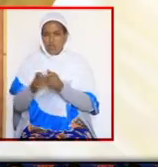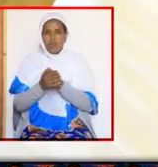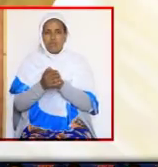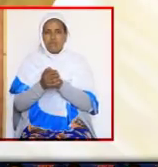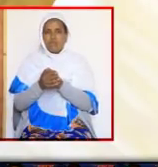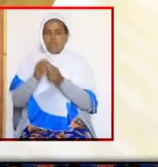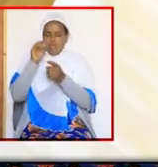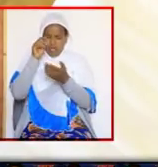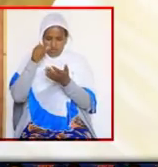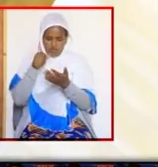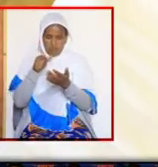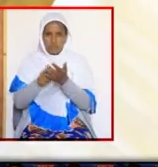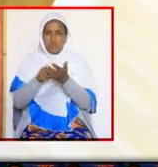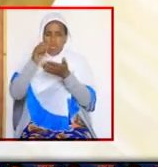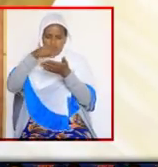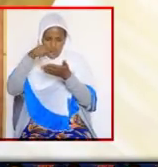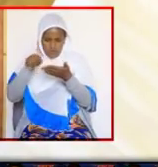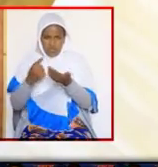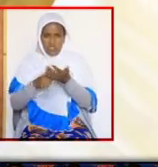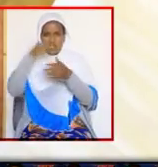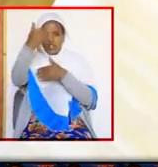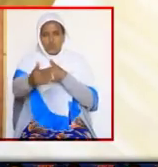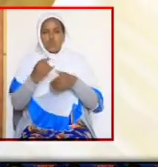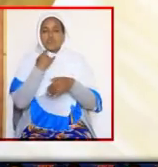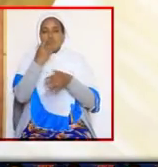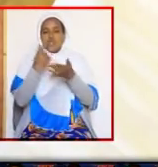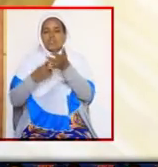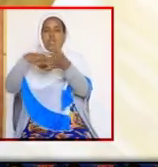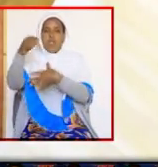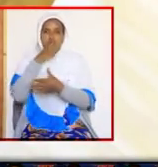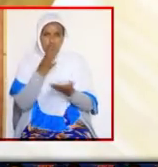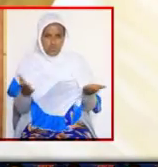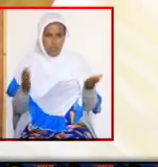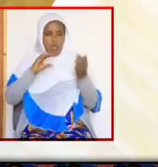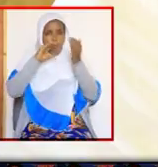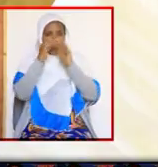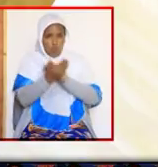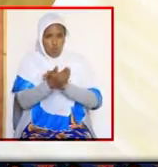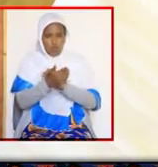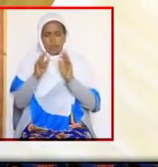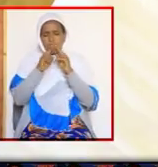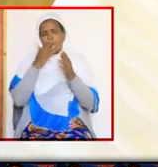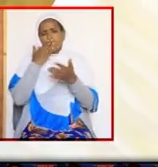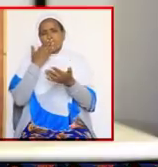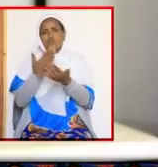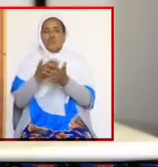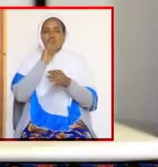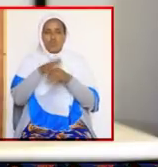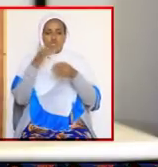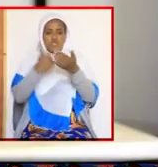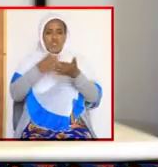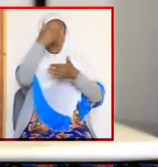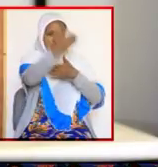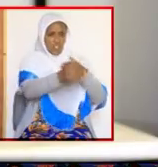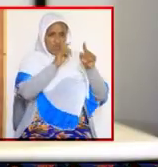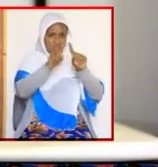ጠይቀን አሳርመን ቀጥሎም ደግሞ ዜማውም ከዛ ያልወጣ ቢሆን በጣም ጥሩ ነው።